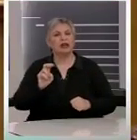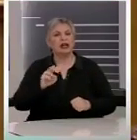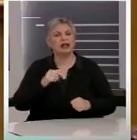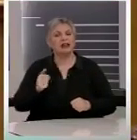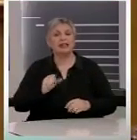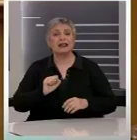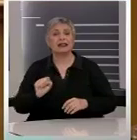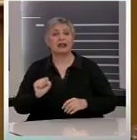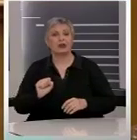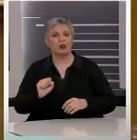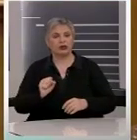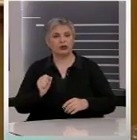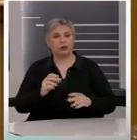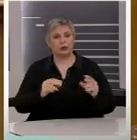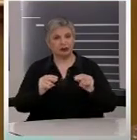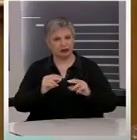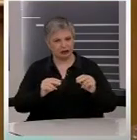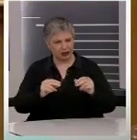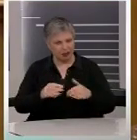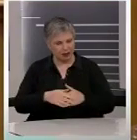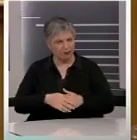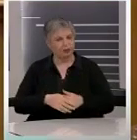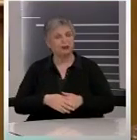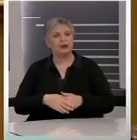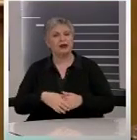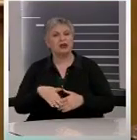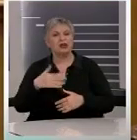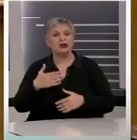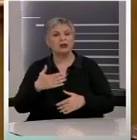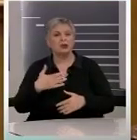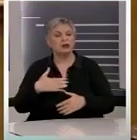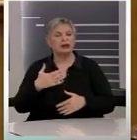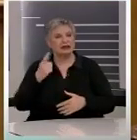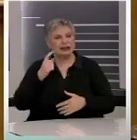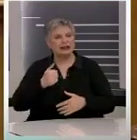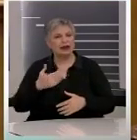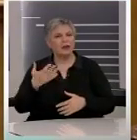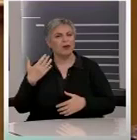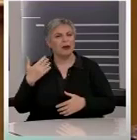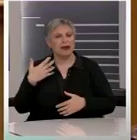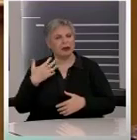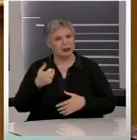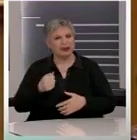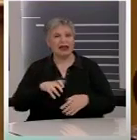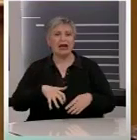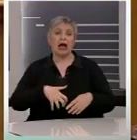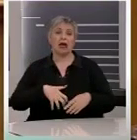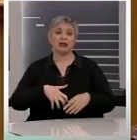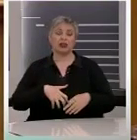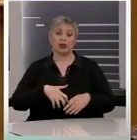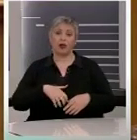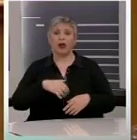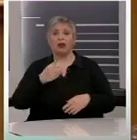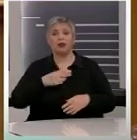την πολιτική της Νέας Δημοκρατίας. Ξέρετε, υπάρχει ένα παλιό ανέκδοτο αστείο που λέγαμε οι